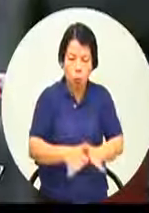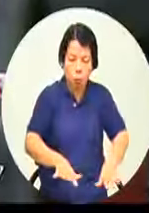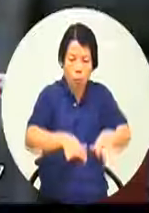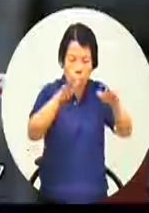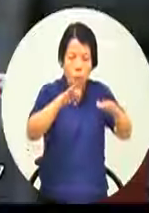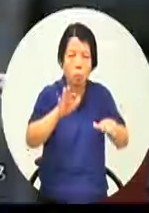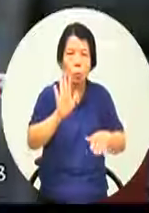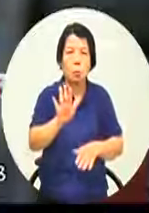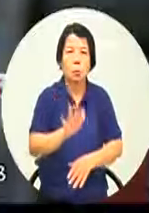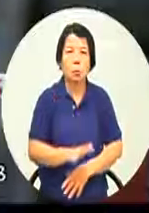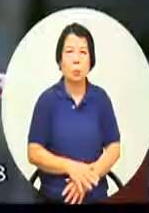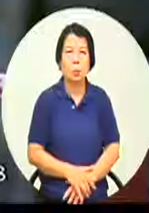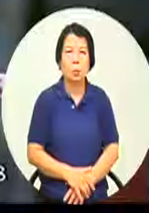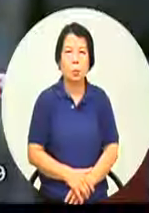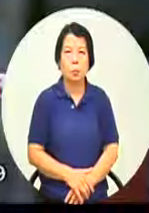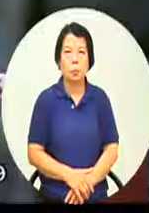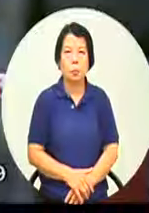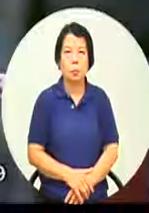了哈。